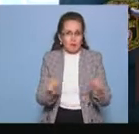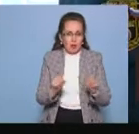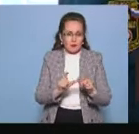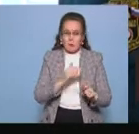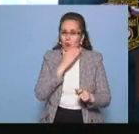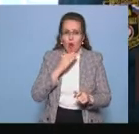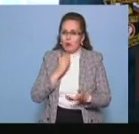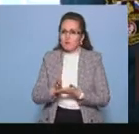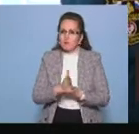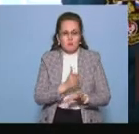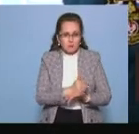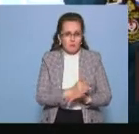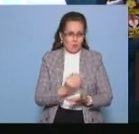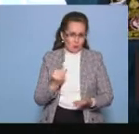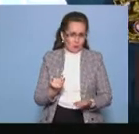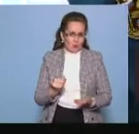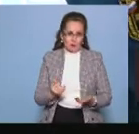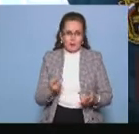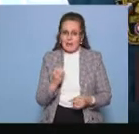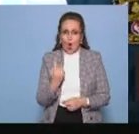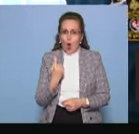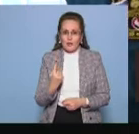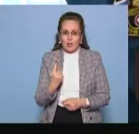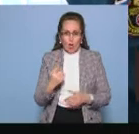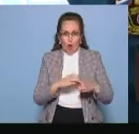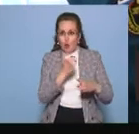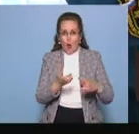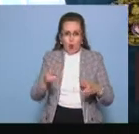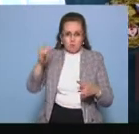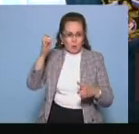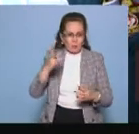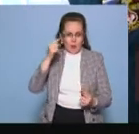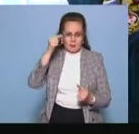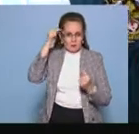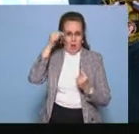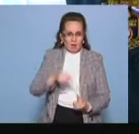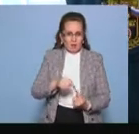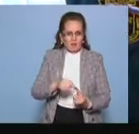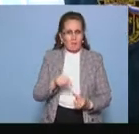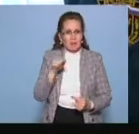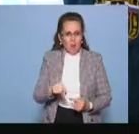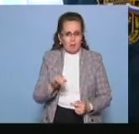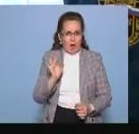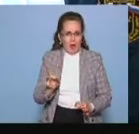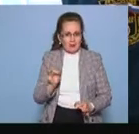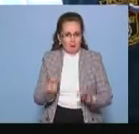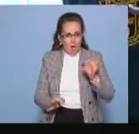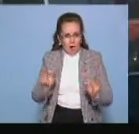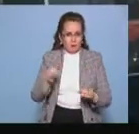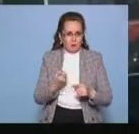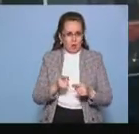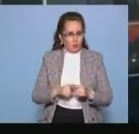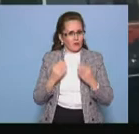подобной продукции. Ни один короб не соответствует тем размерам, которые предъявляются